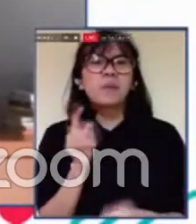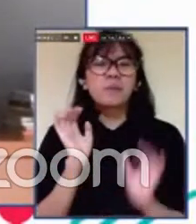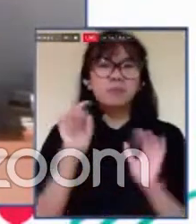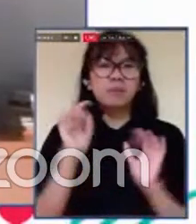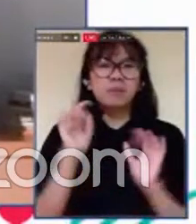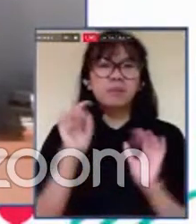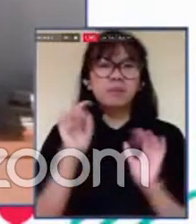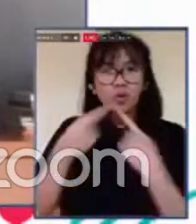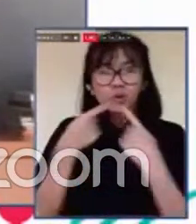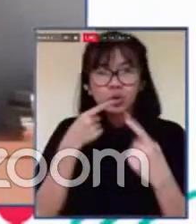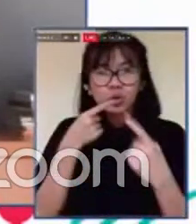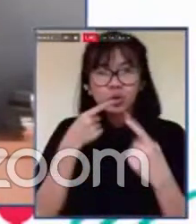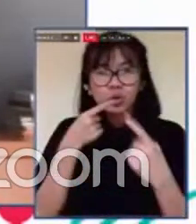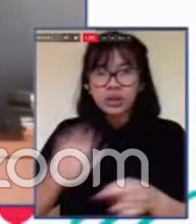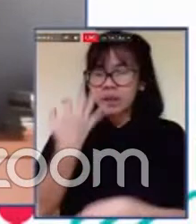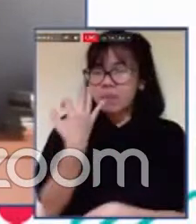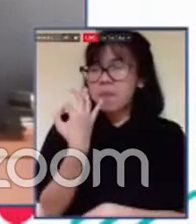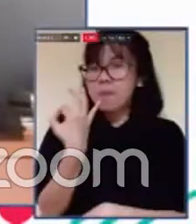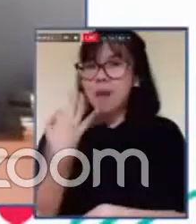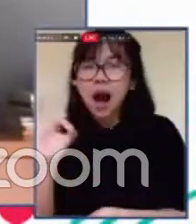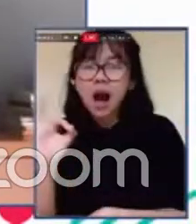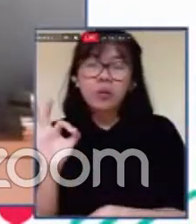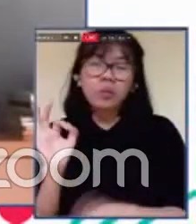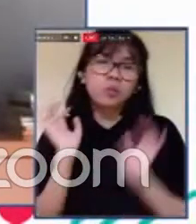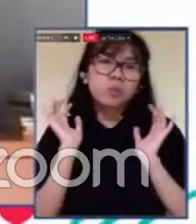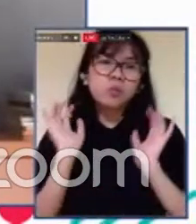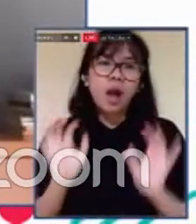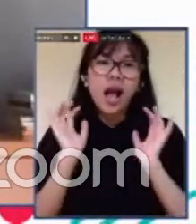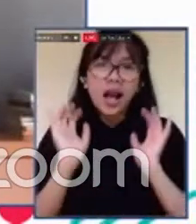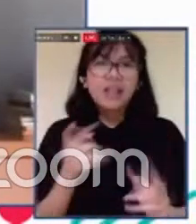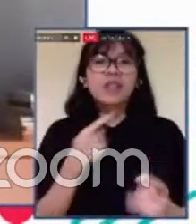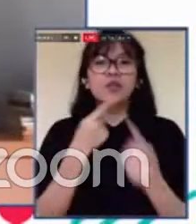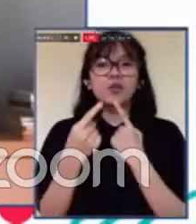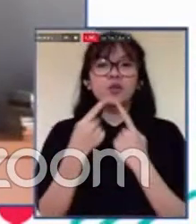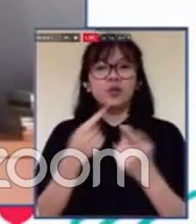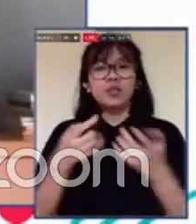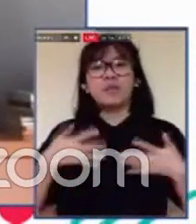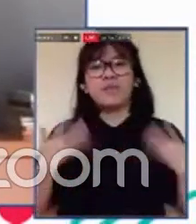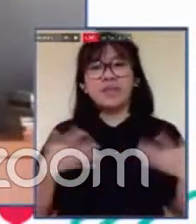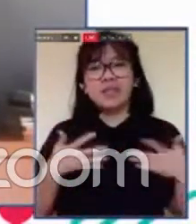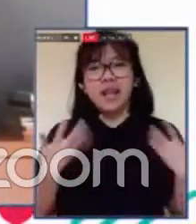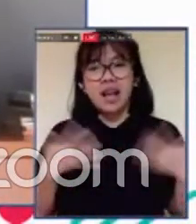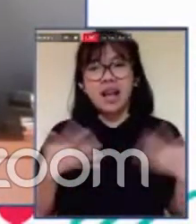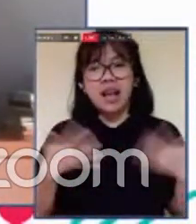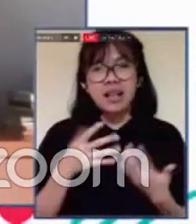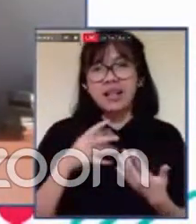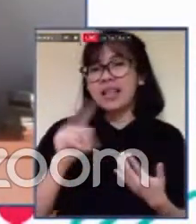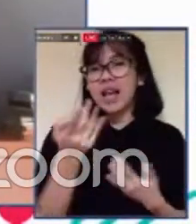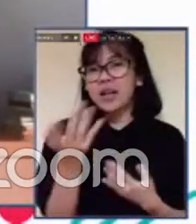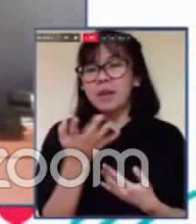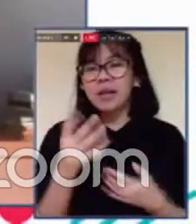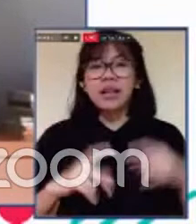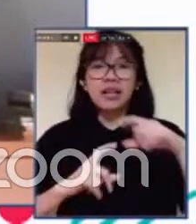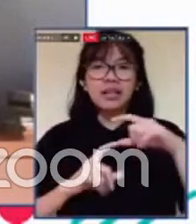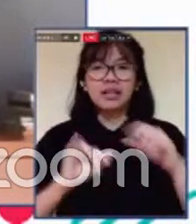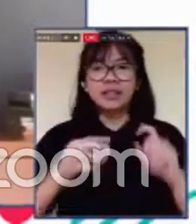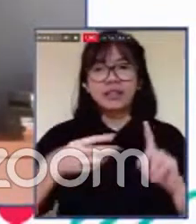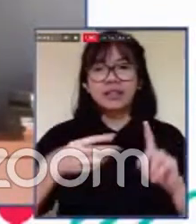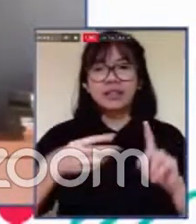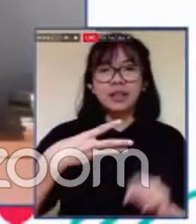yang anyar dan menyenangkan yang sudah dilakukan oleh Siberkreasi sepanjang tahun ini. Nah,